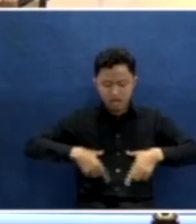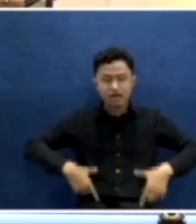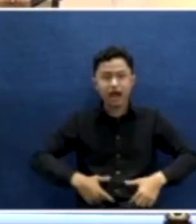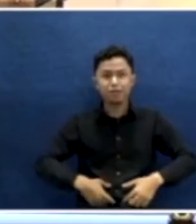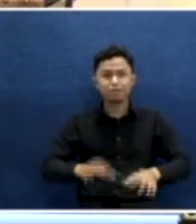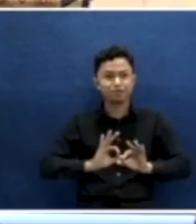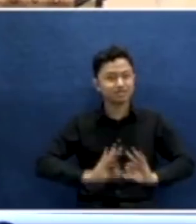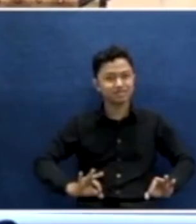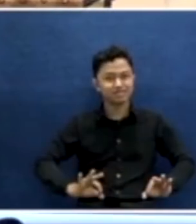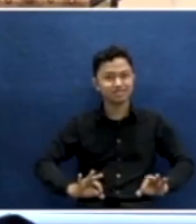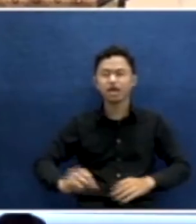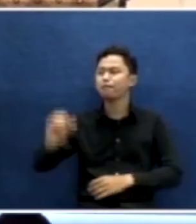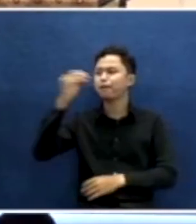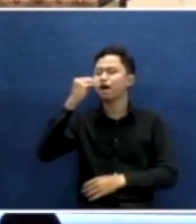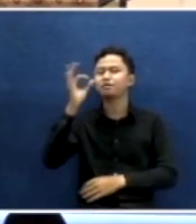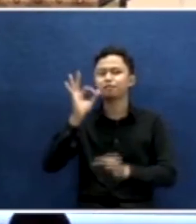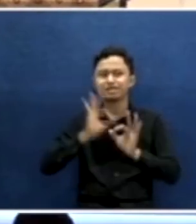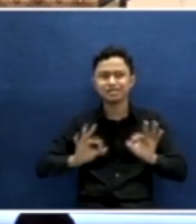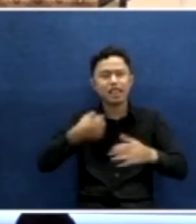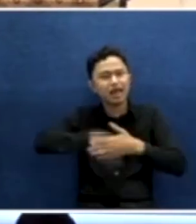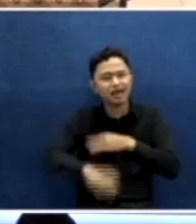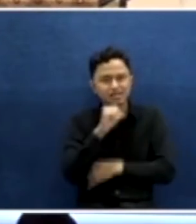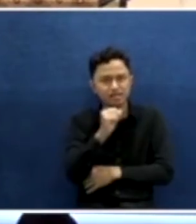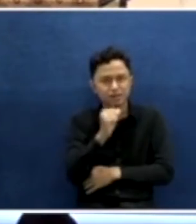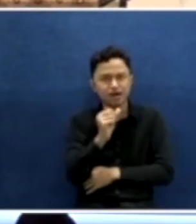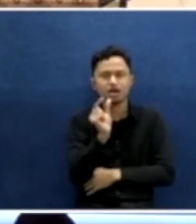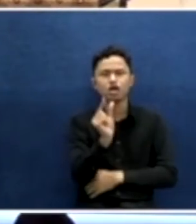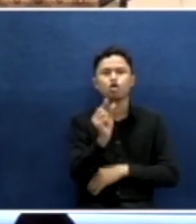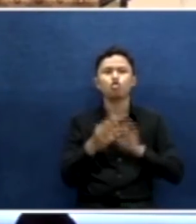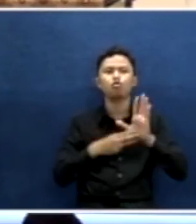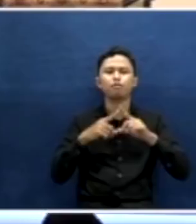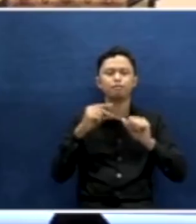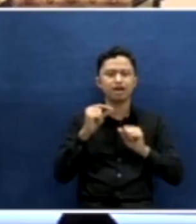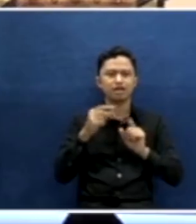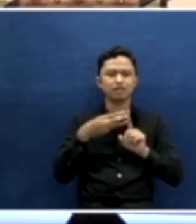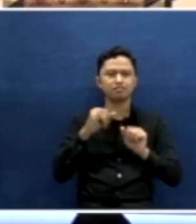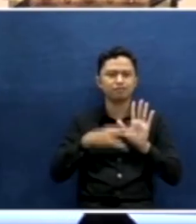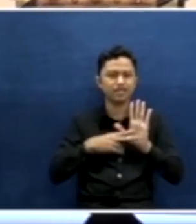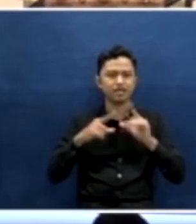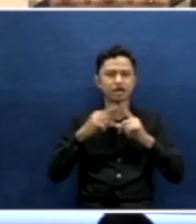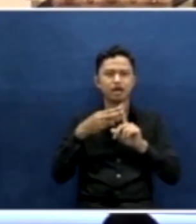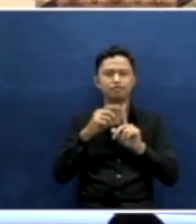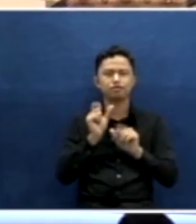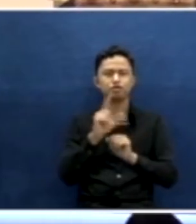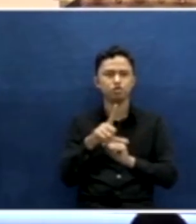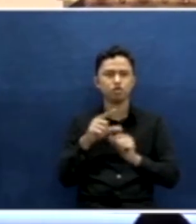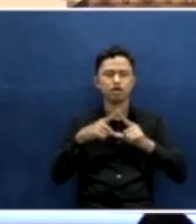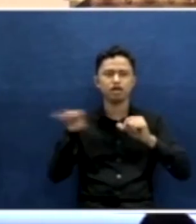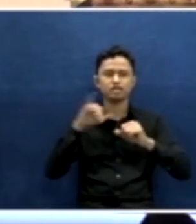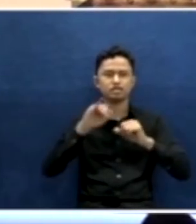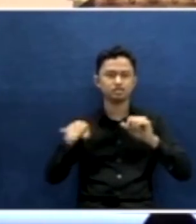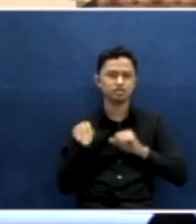diantara keturunan itu adalah Umar bin Abdul Aziz Hai makanya enggak saya itu kalau ada anak muda nikah